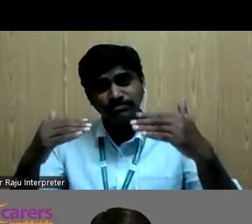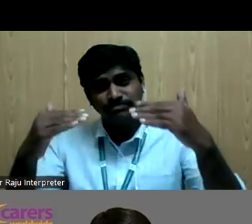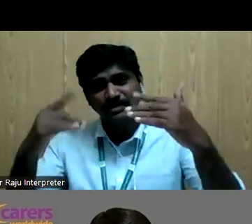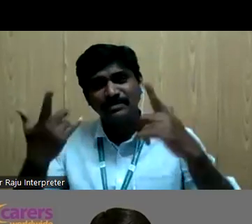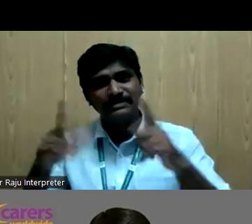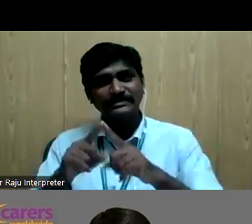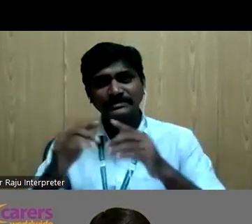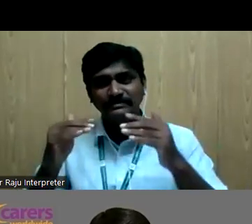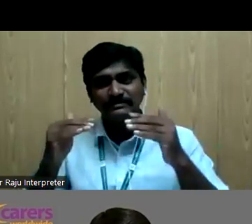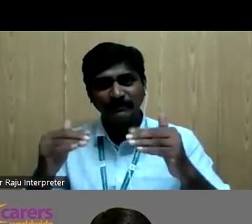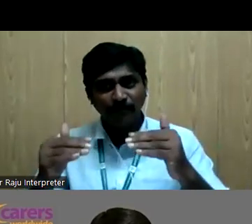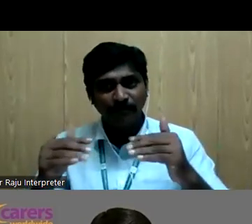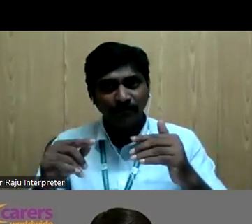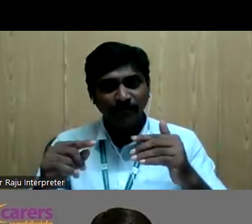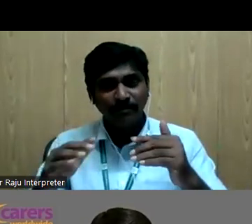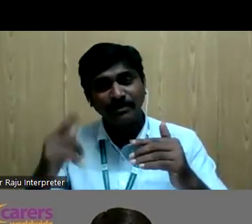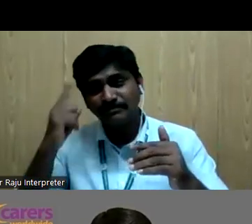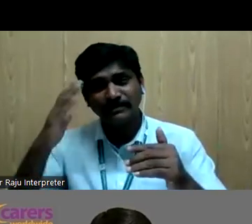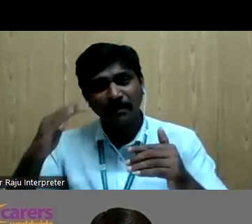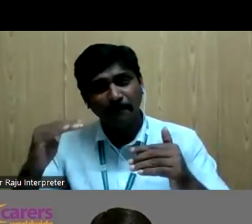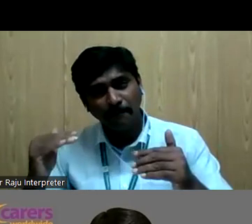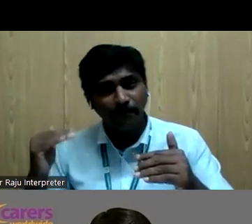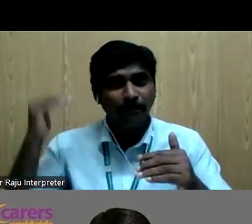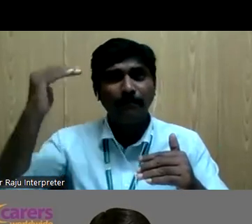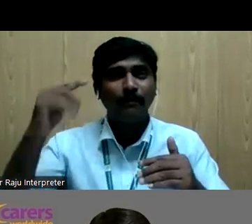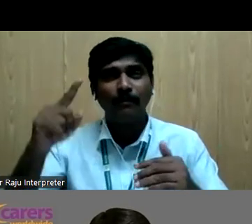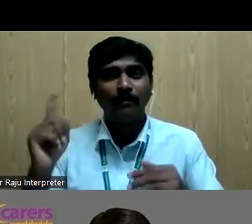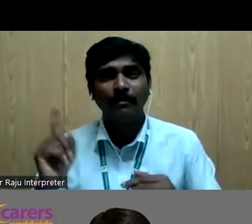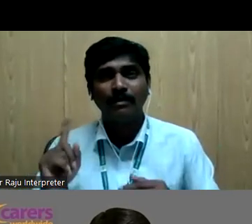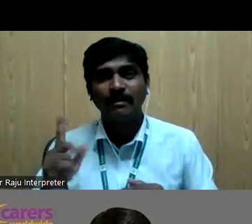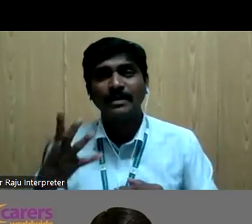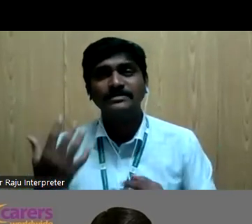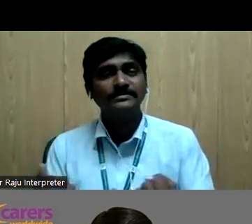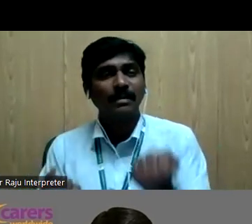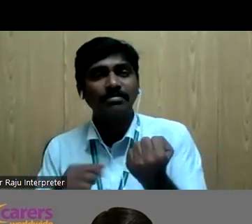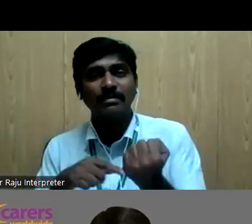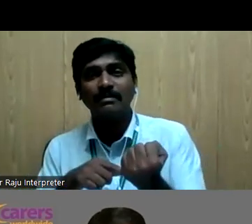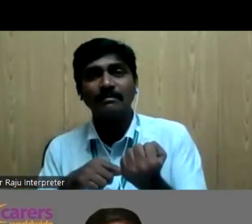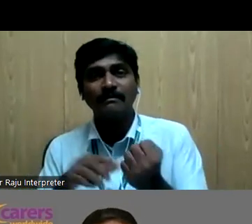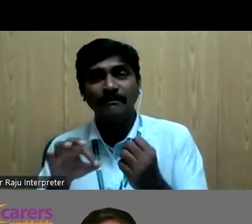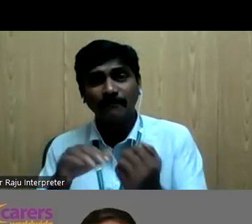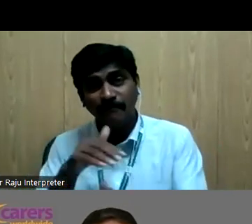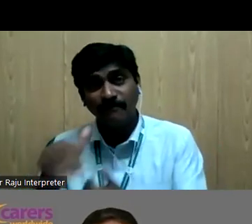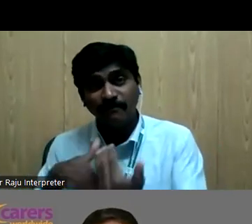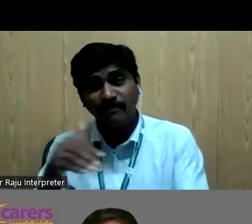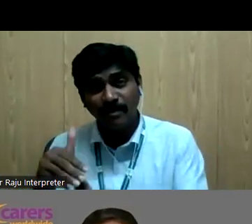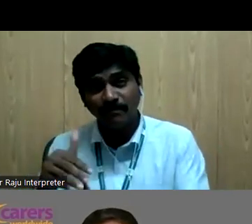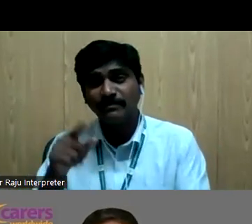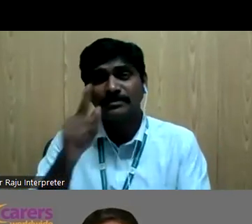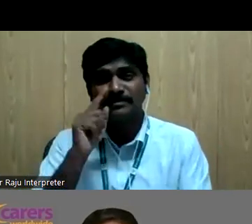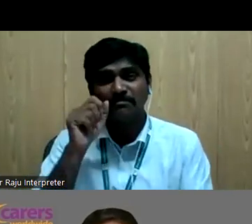स्टेप. But beyond that, what amazes me is the strength of families, the strength of mothers like you, Krishna,